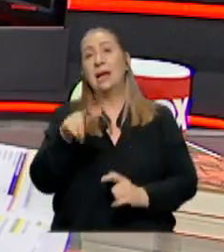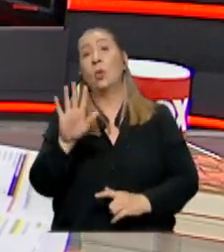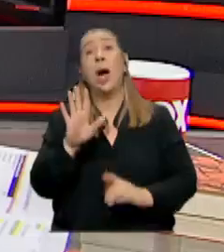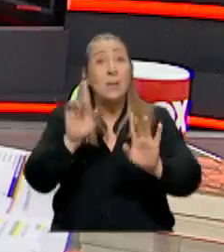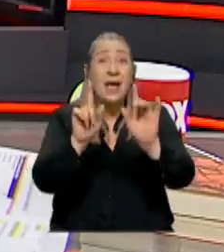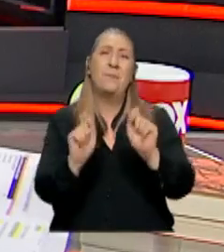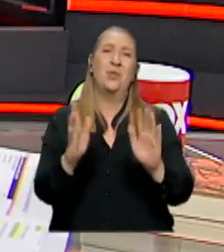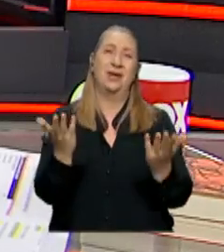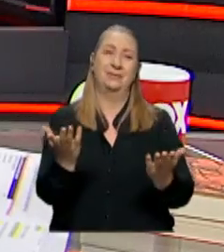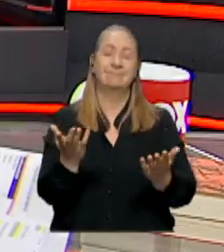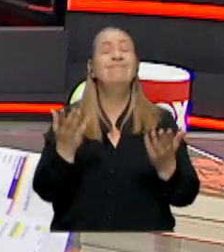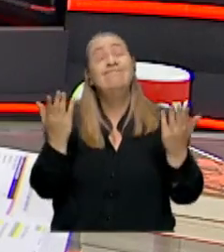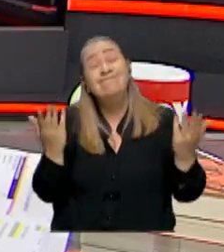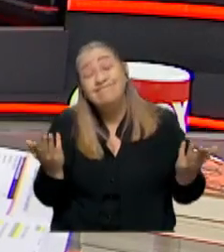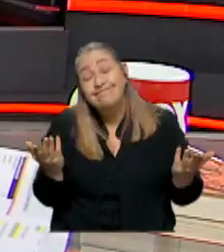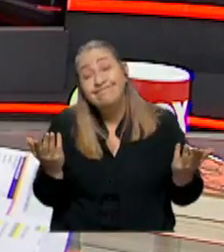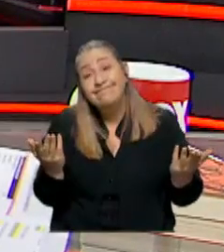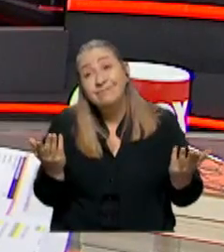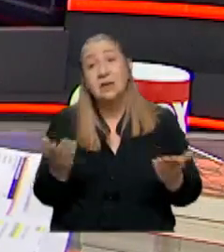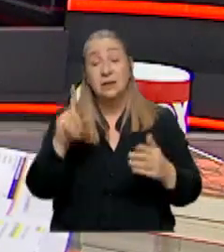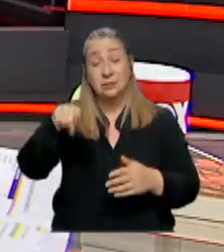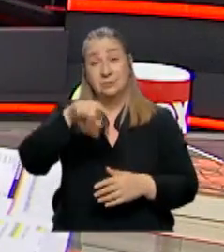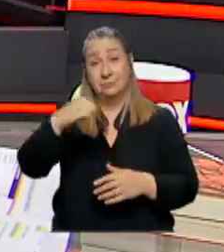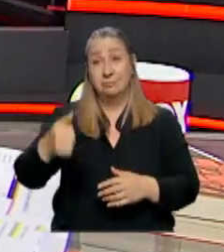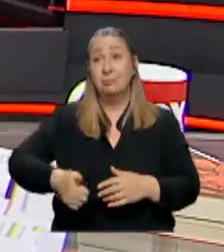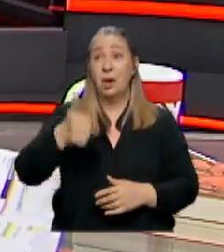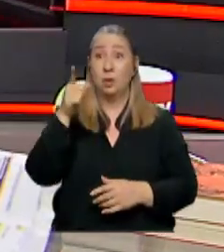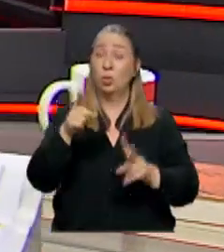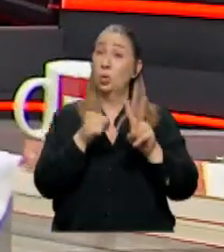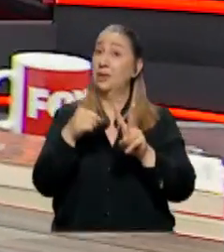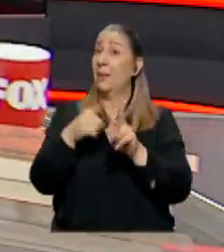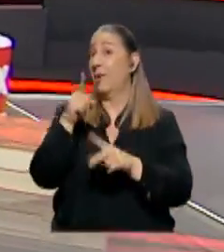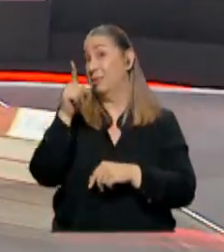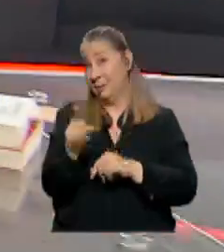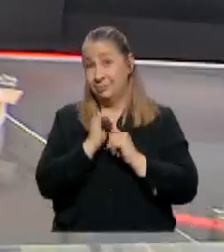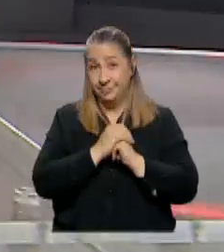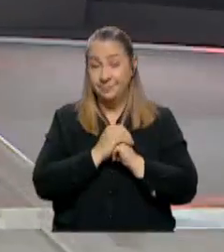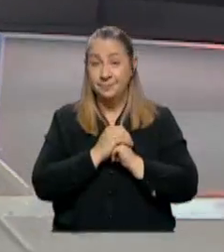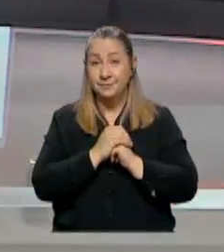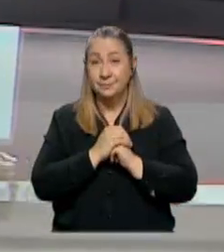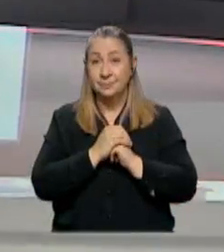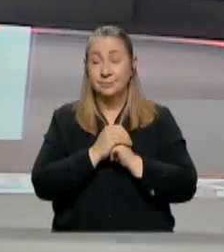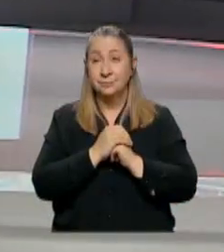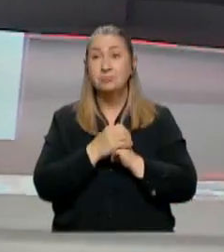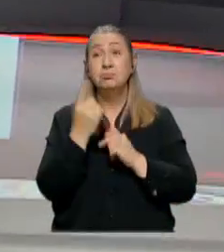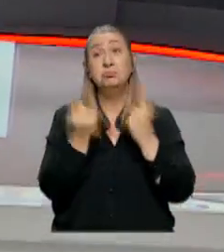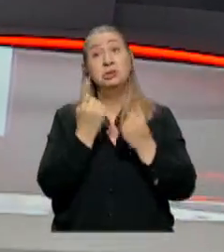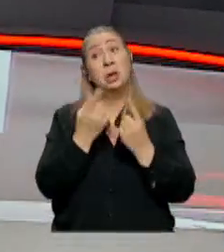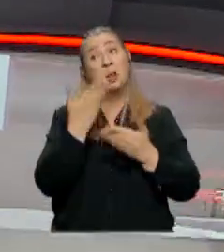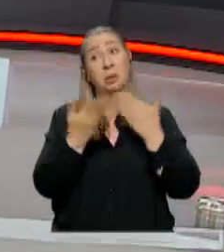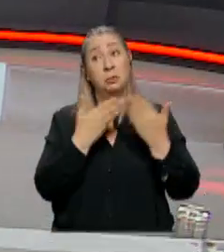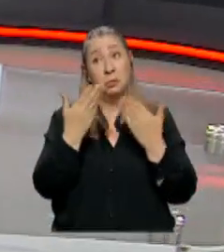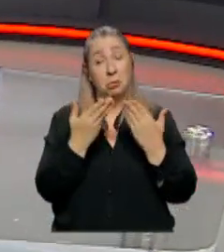yapmıyorlar. Fakat Hazine ve Maliye Bakanımız Nurettin Nebati bir şeyler